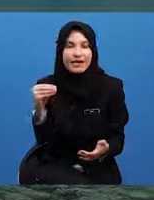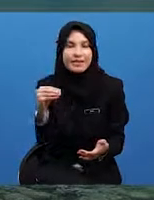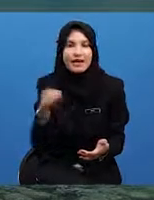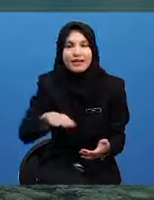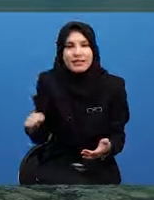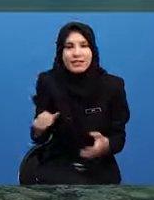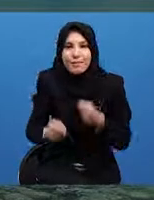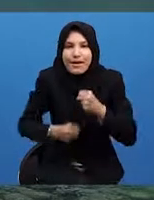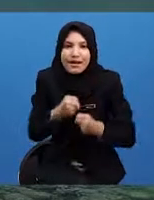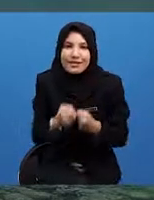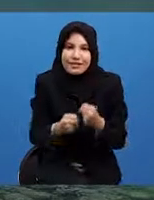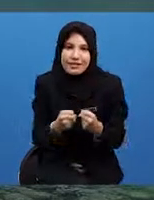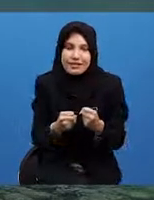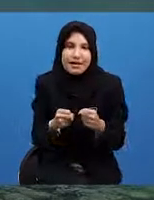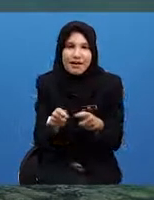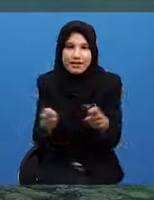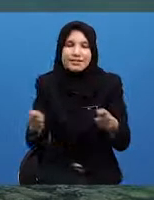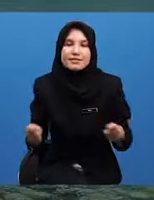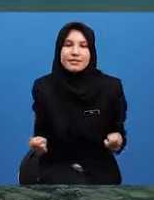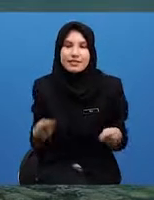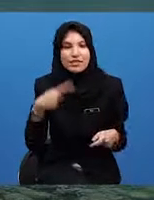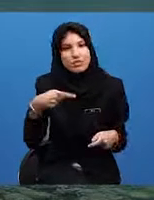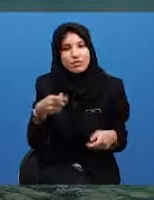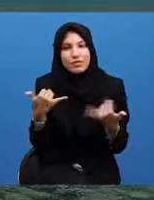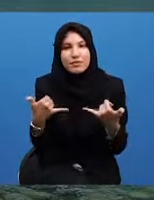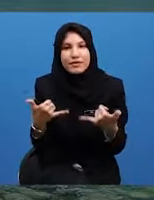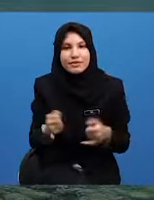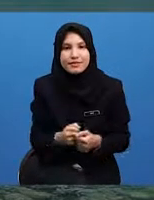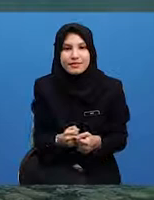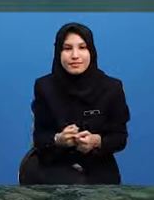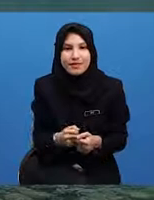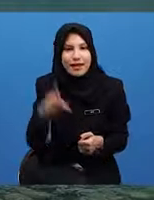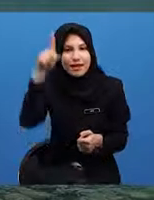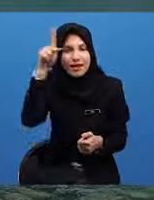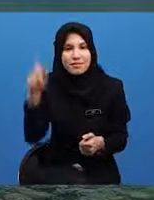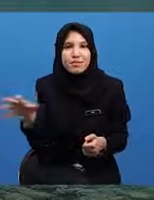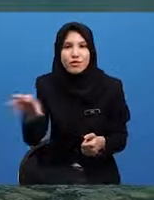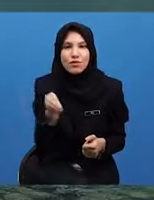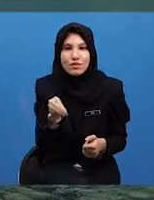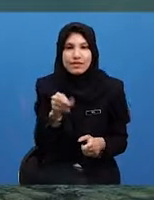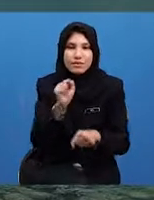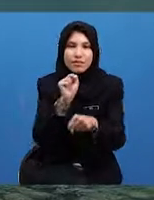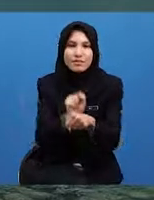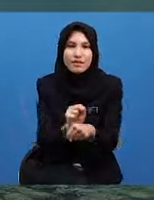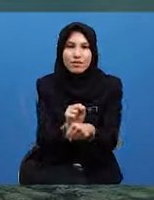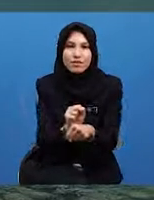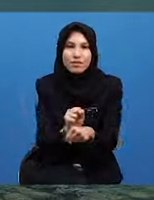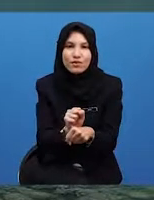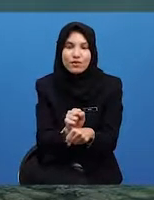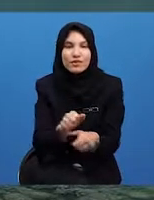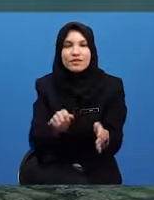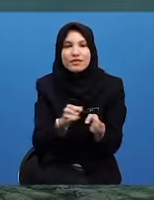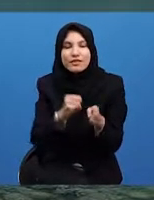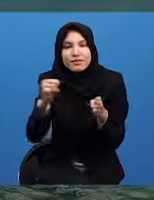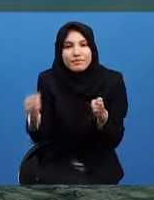terus berlari ke arah tasik tersebut untuk bermain. Kimi mengutip sebiji batu di tepi